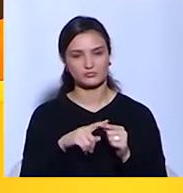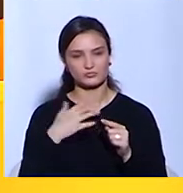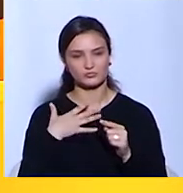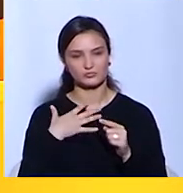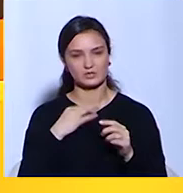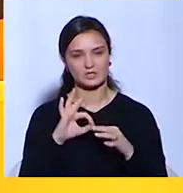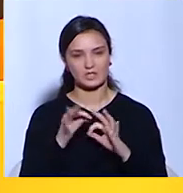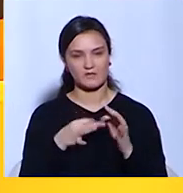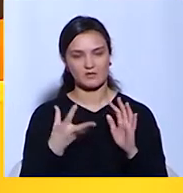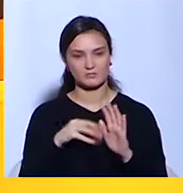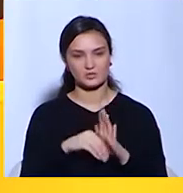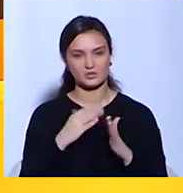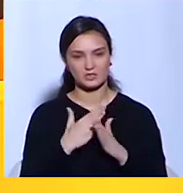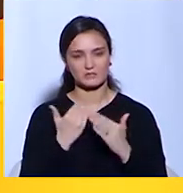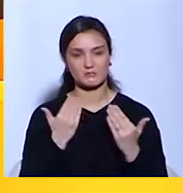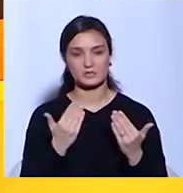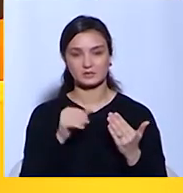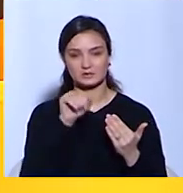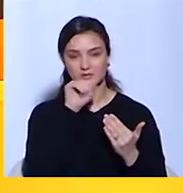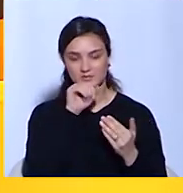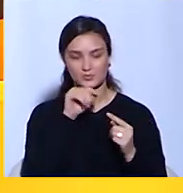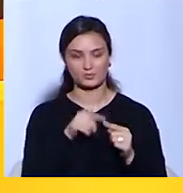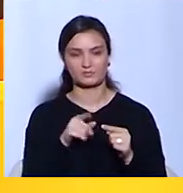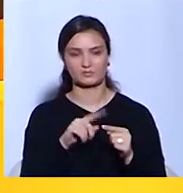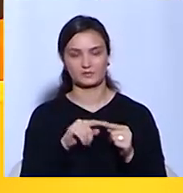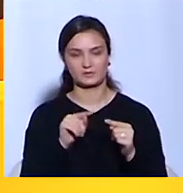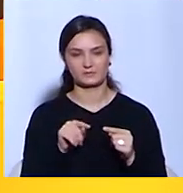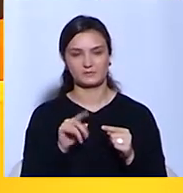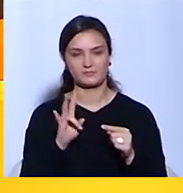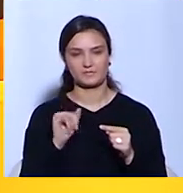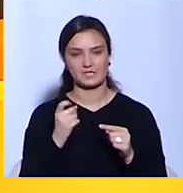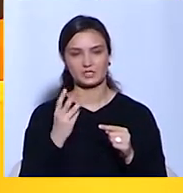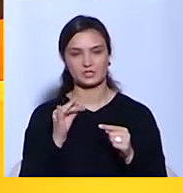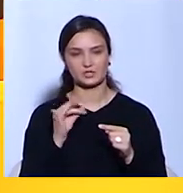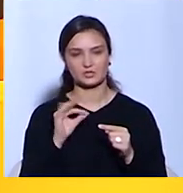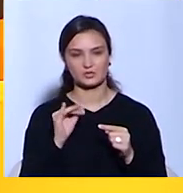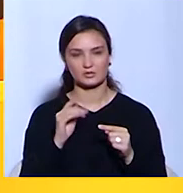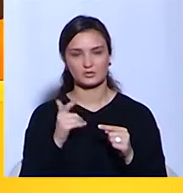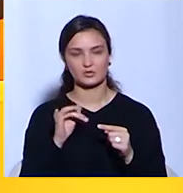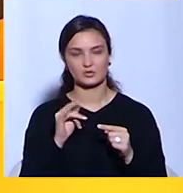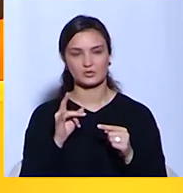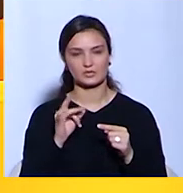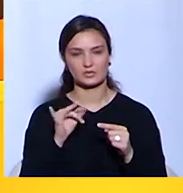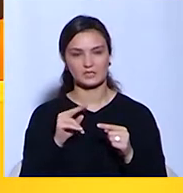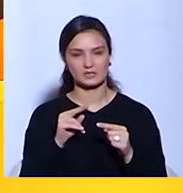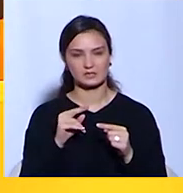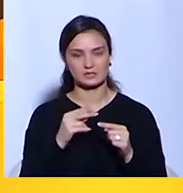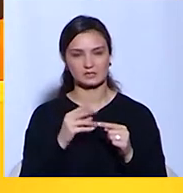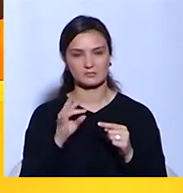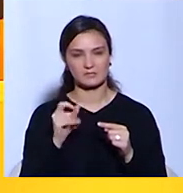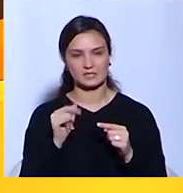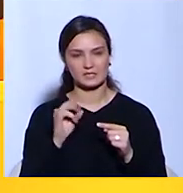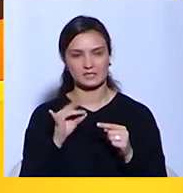ჩვენს ნაწლავებში. მათი დამსახურებით წარმოიქმნება ნახშირორჟანგი, გოგირწყალბადი,